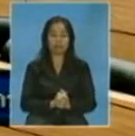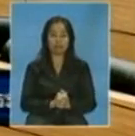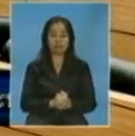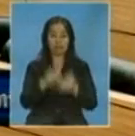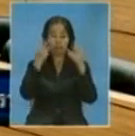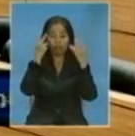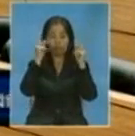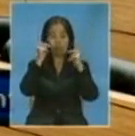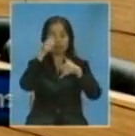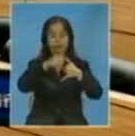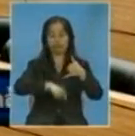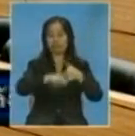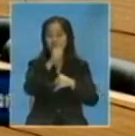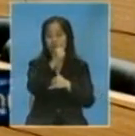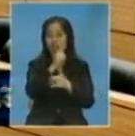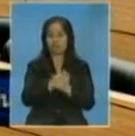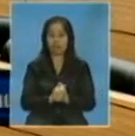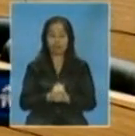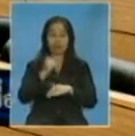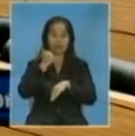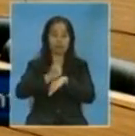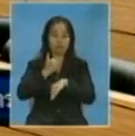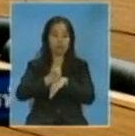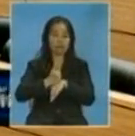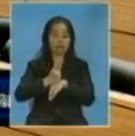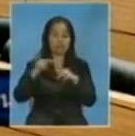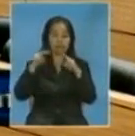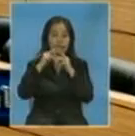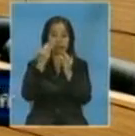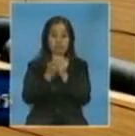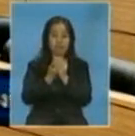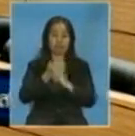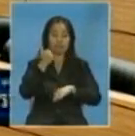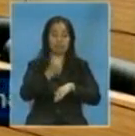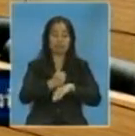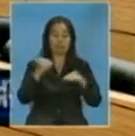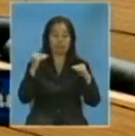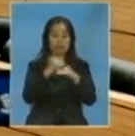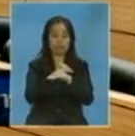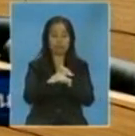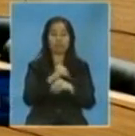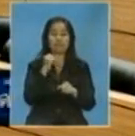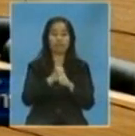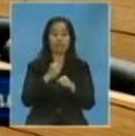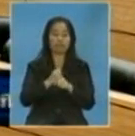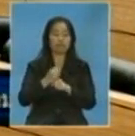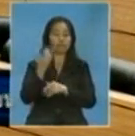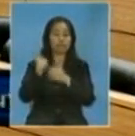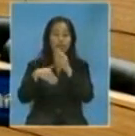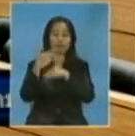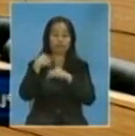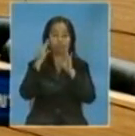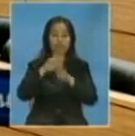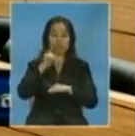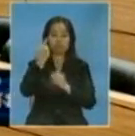กก็ดีครับท่านรัฐมนตรีคลังก็ดีท่านรัฐมนตรีคมนาคมครับท่านได้สร้างประวัติศาสตร์หน้าใหม่ของประเทศไทยคือ